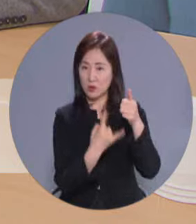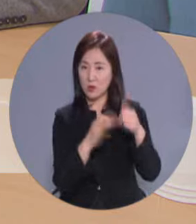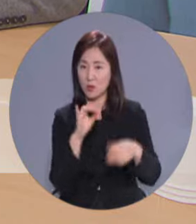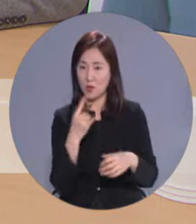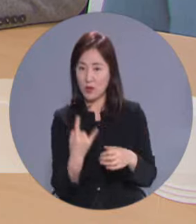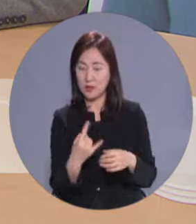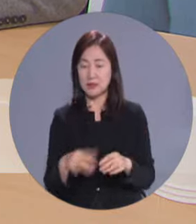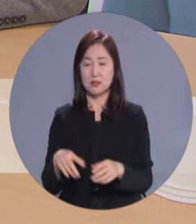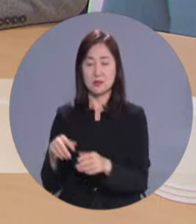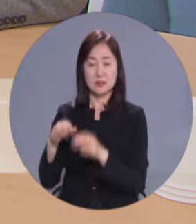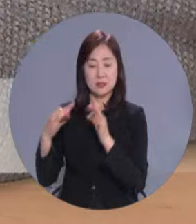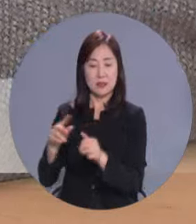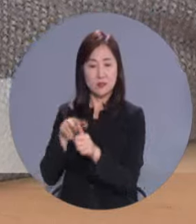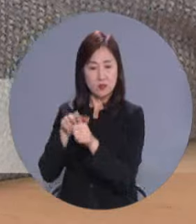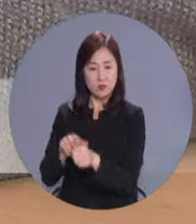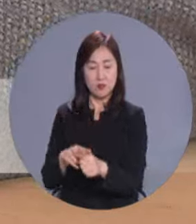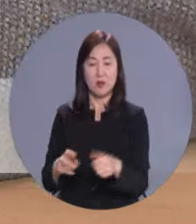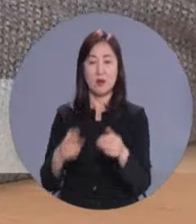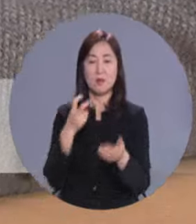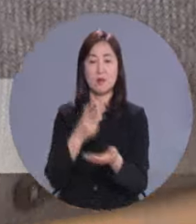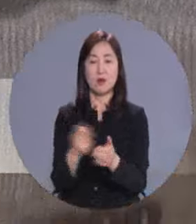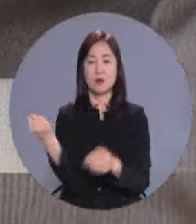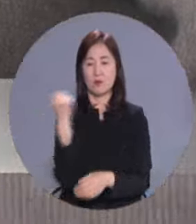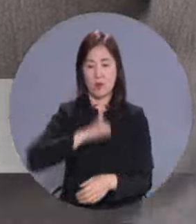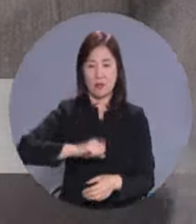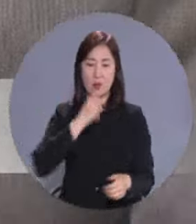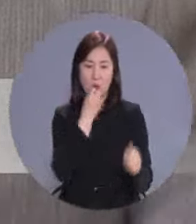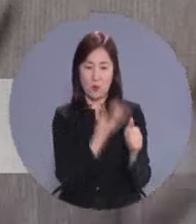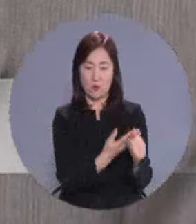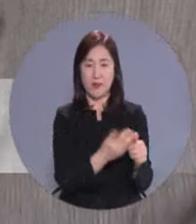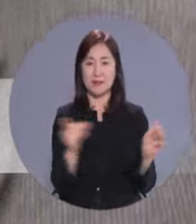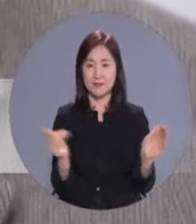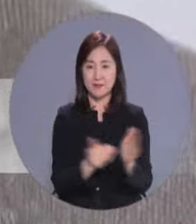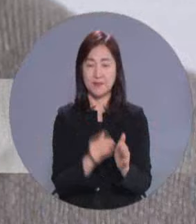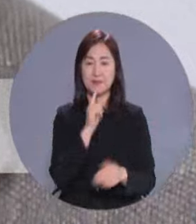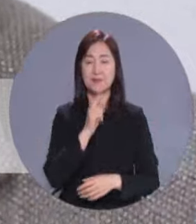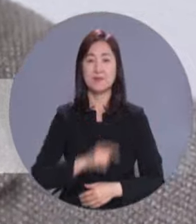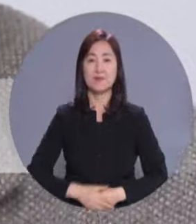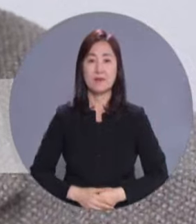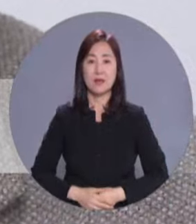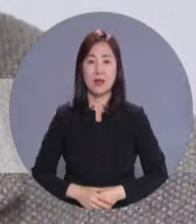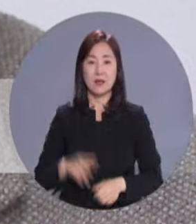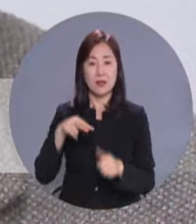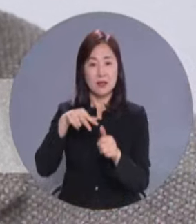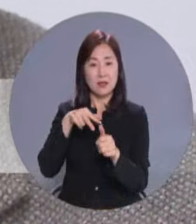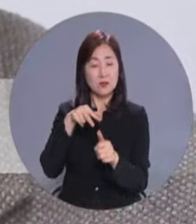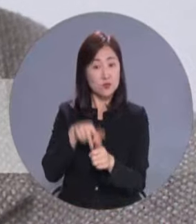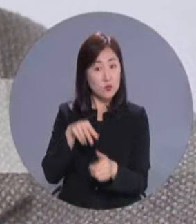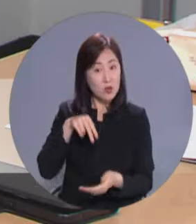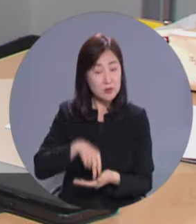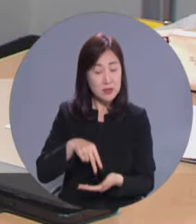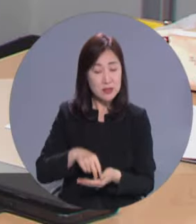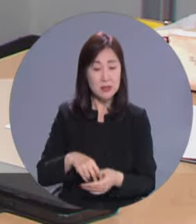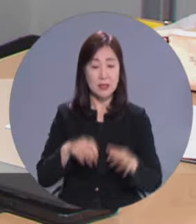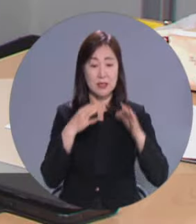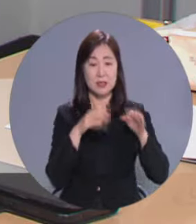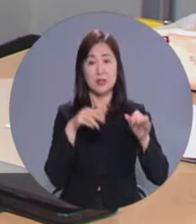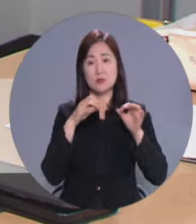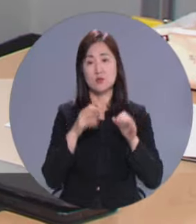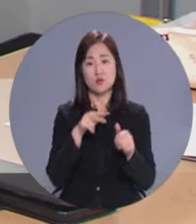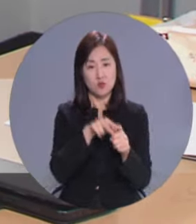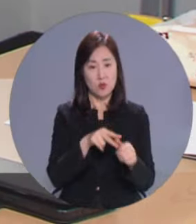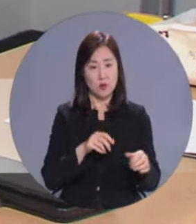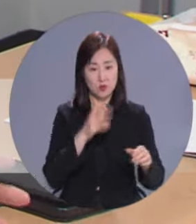후보를 정치자금법 위반 혐의로 고발장을 접수했다고 밝혔습니다 신 후보는 김 후보가 순천에서 활동하는